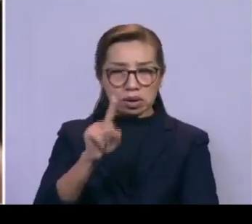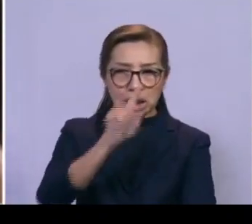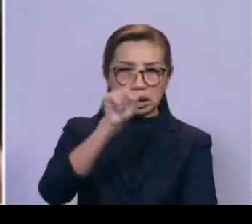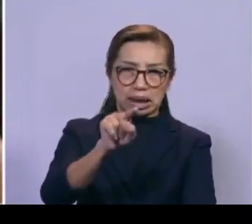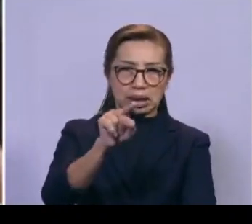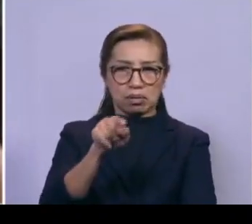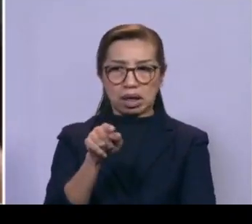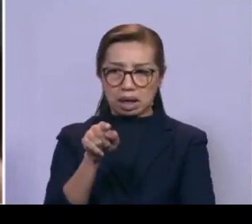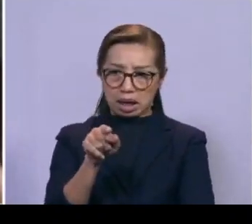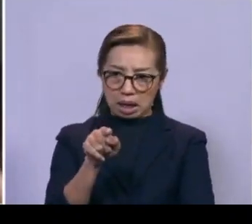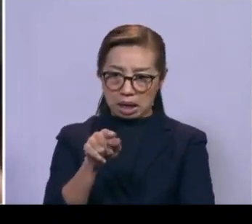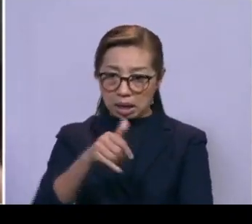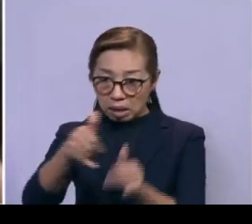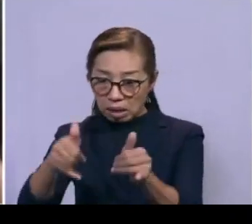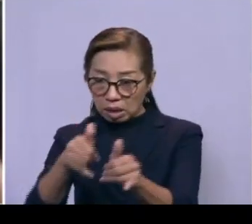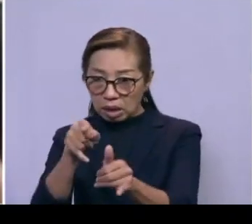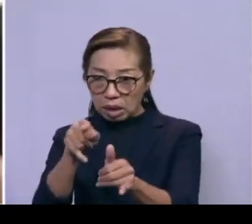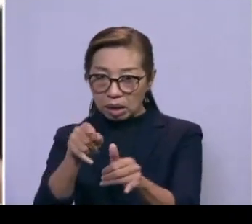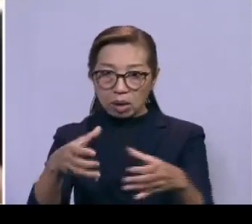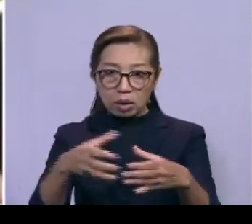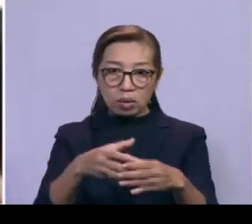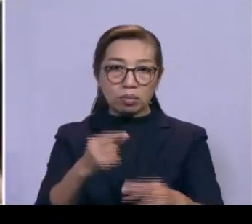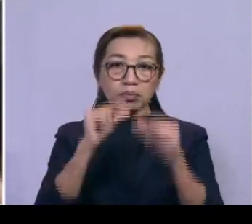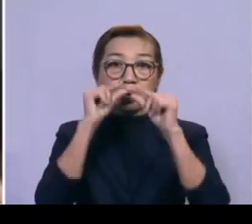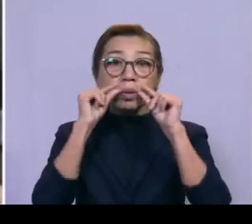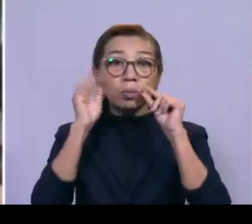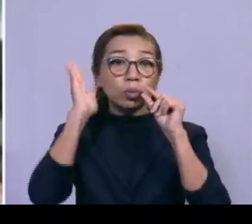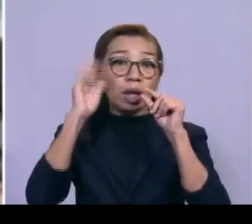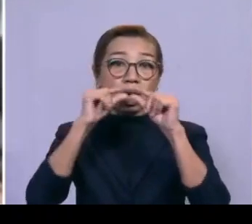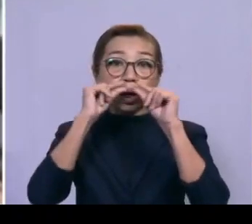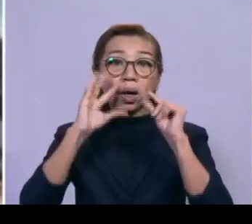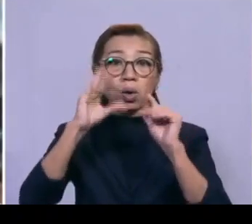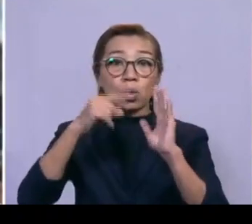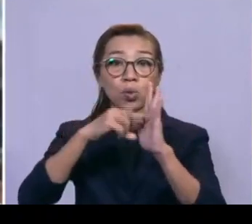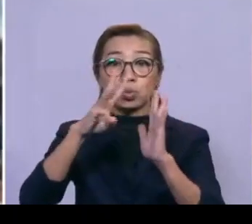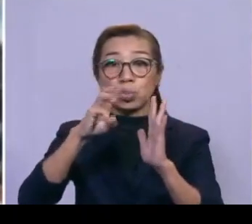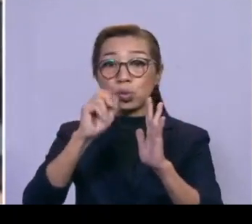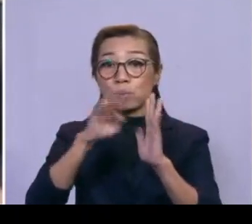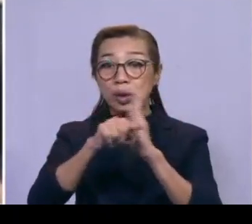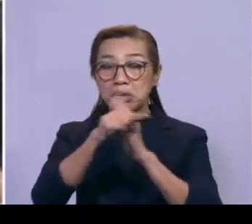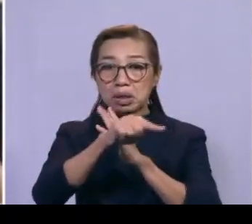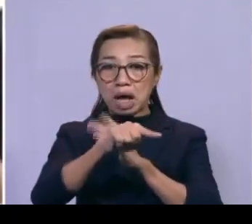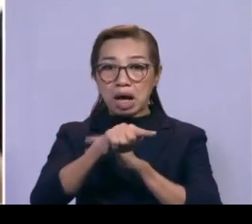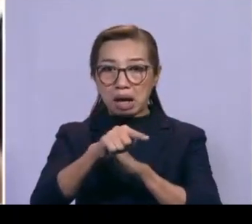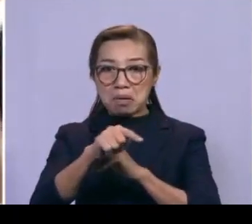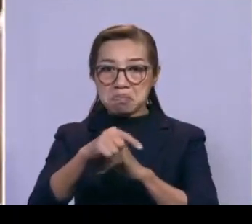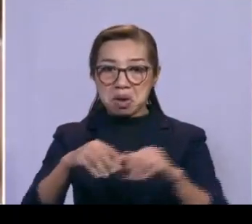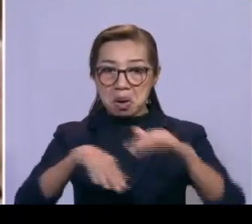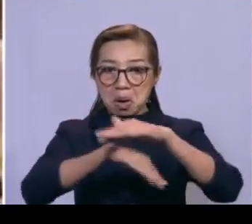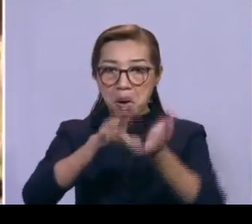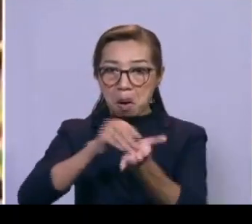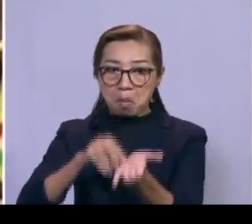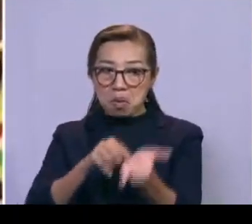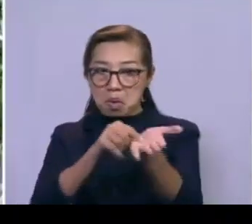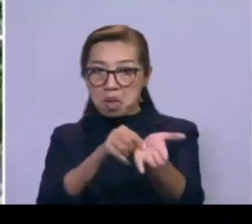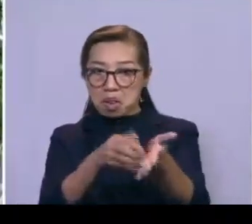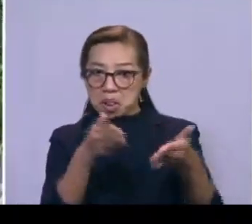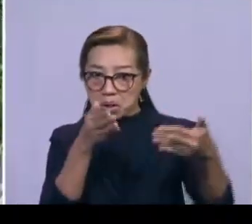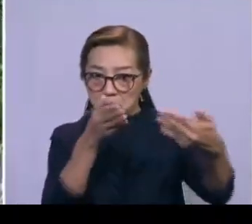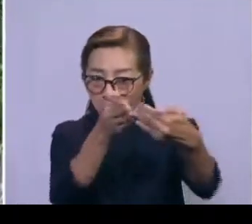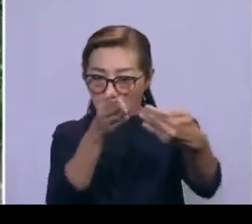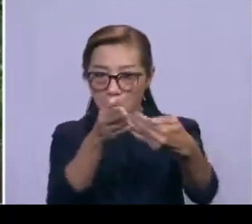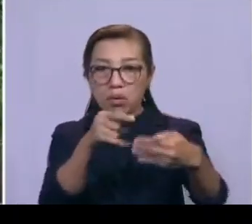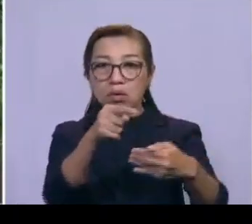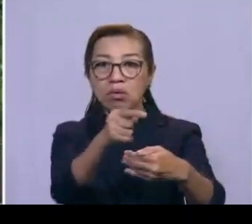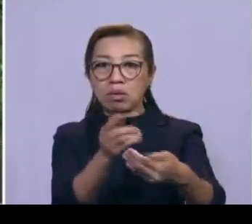ตว่าเอ๊ะไปอยู่เบื้องหลังการเคลื่อนไหวของคุณชูวิทย์กมลวิศิษฐ์หรือเปล่าคือตอนนี้คุณชูวิทย์เนี่ยนะสับแหลกภูมิใจไทยโดนกันแบบต่อเนื่